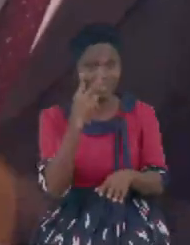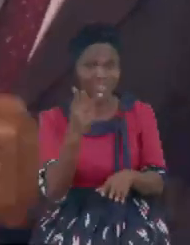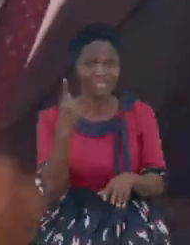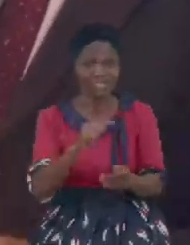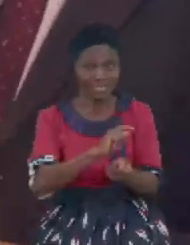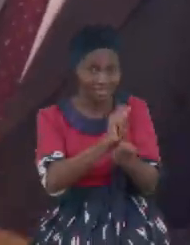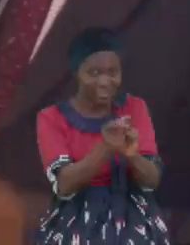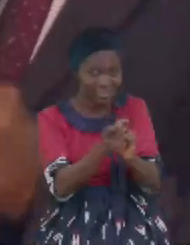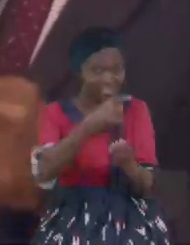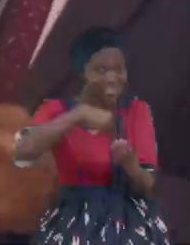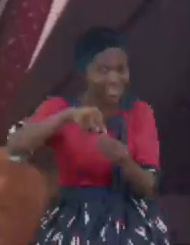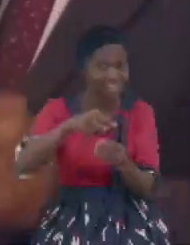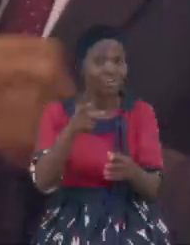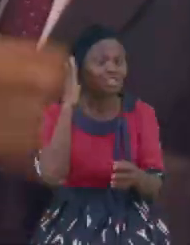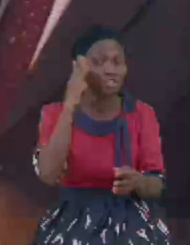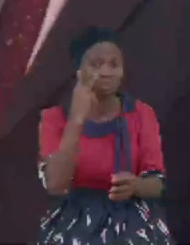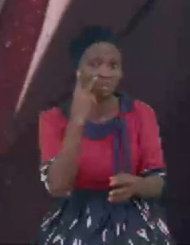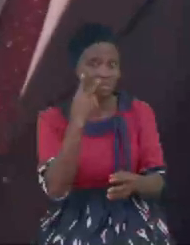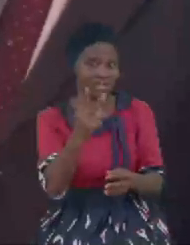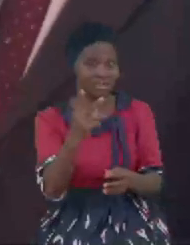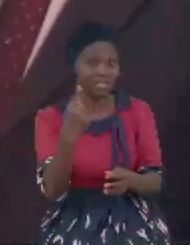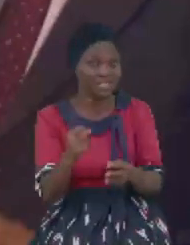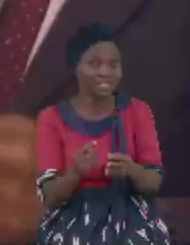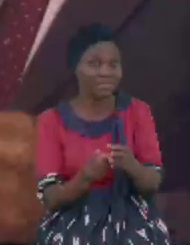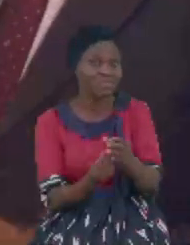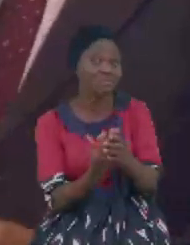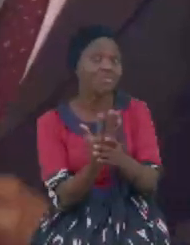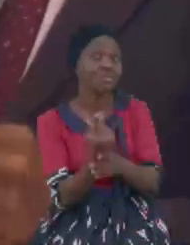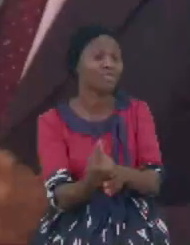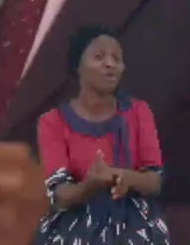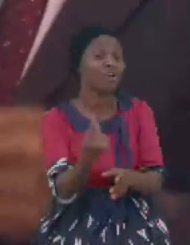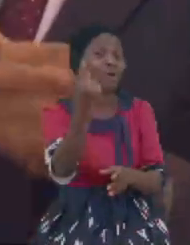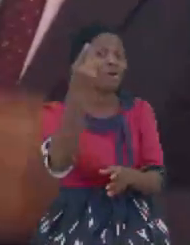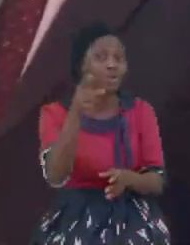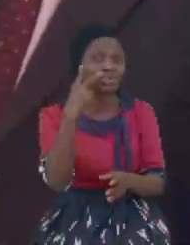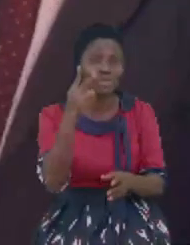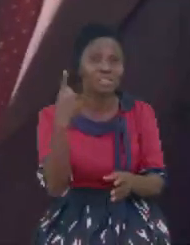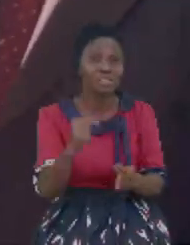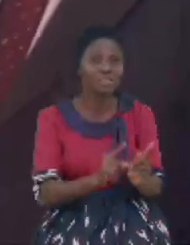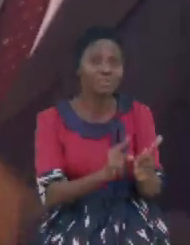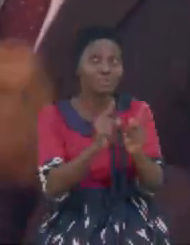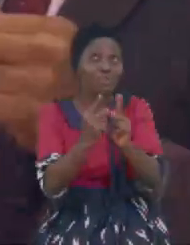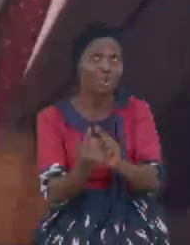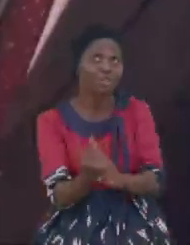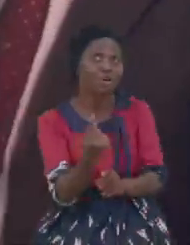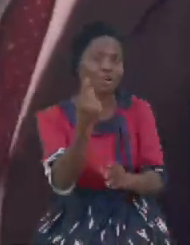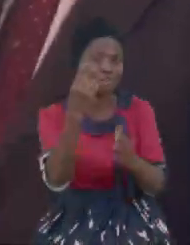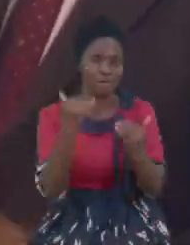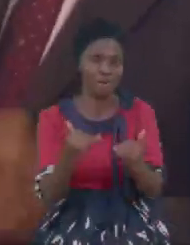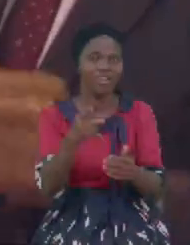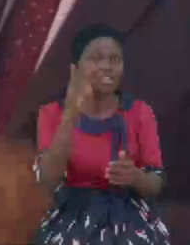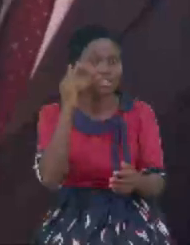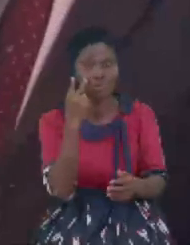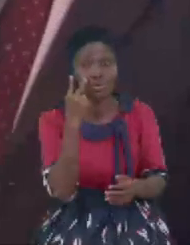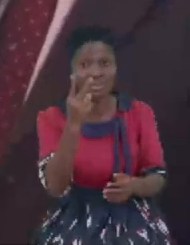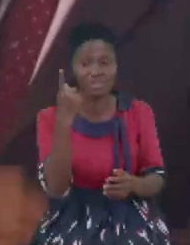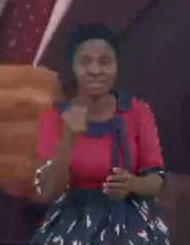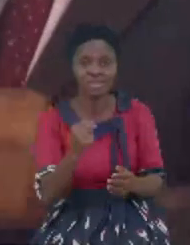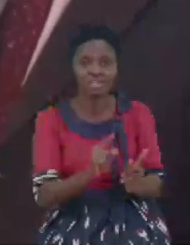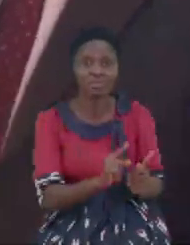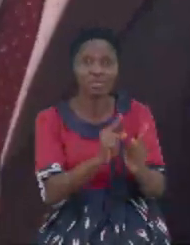Vous allez voir l'accomplissement, le miracle. Vous allez voir et la libération. Vous allez voir